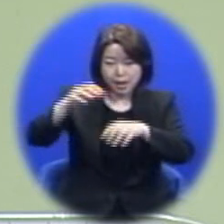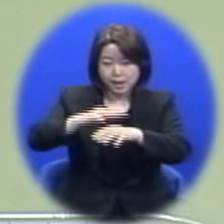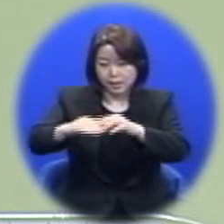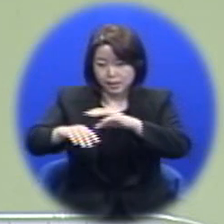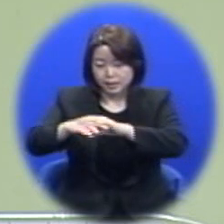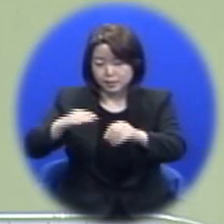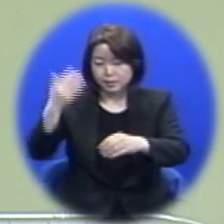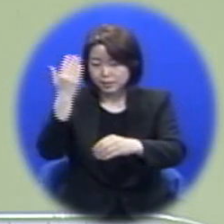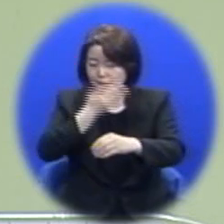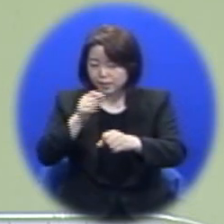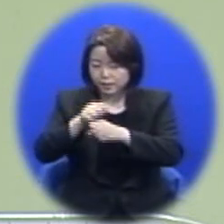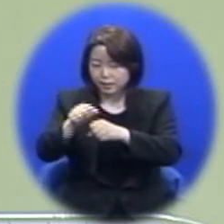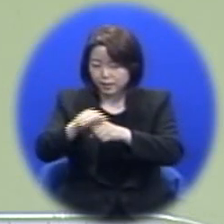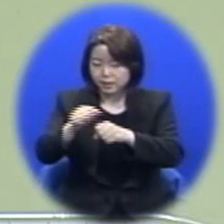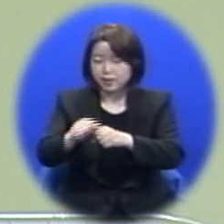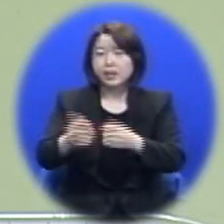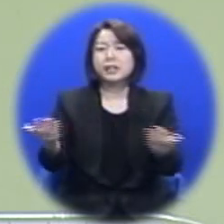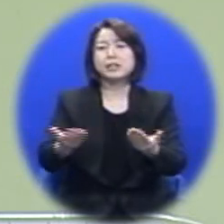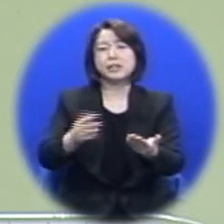해라